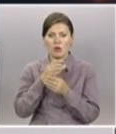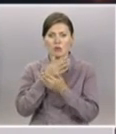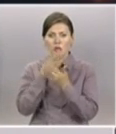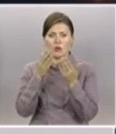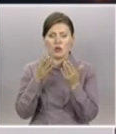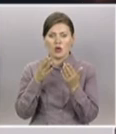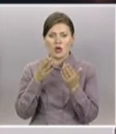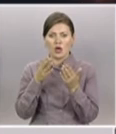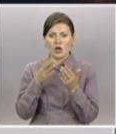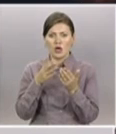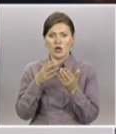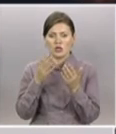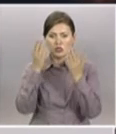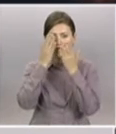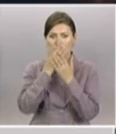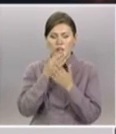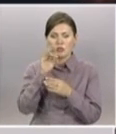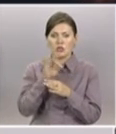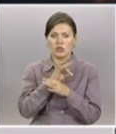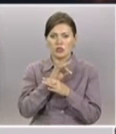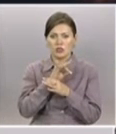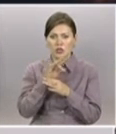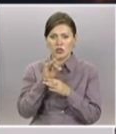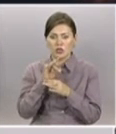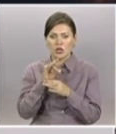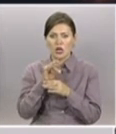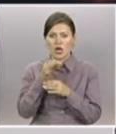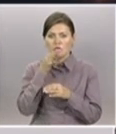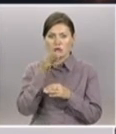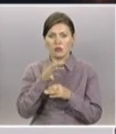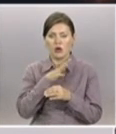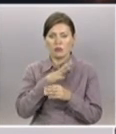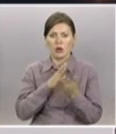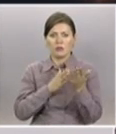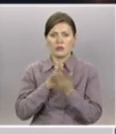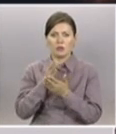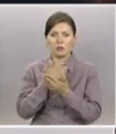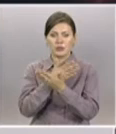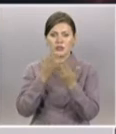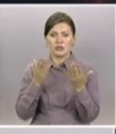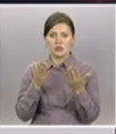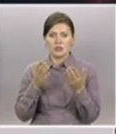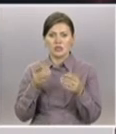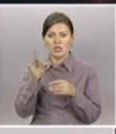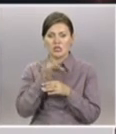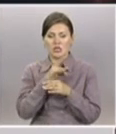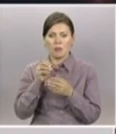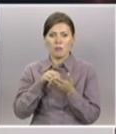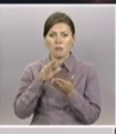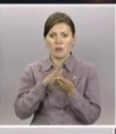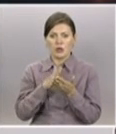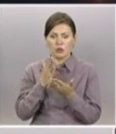ол ислам дінін, айтып отырмын ғой, ислам бағытында біз діни бірлестік тіркеп отырмыз.